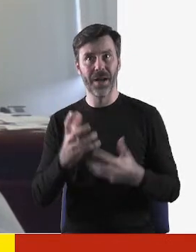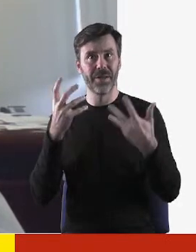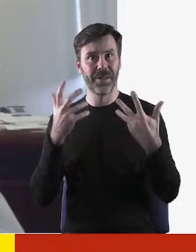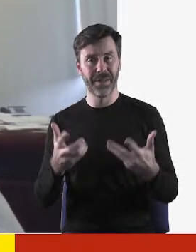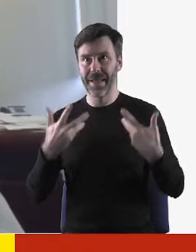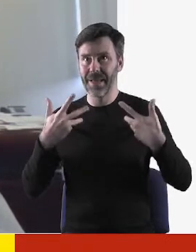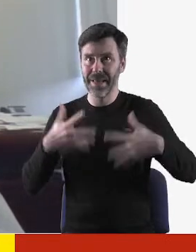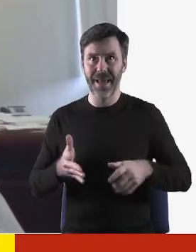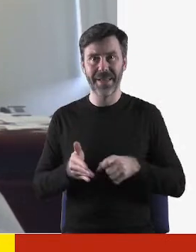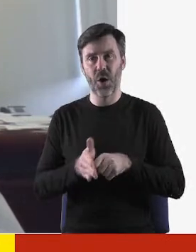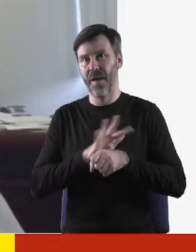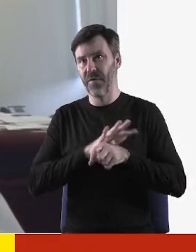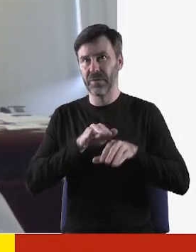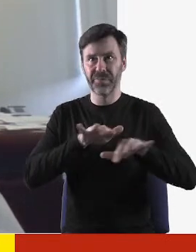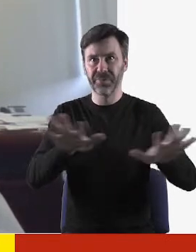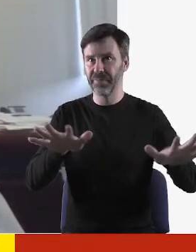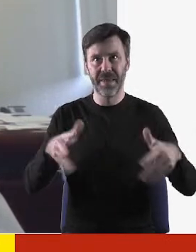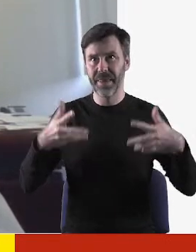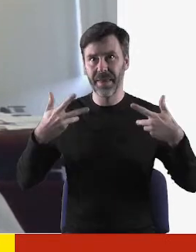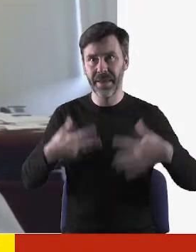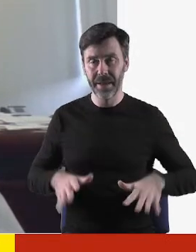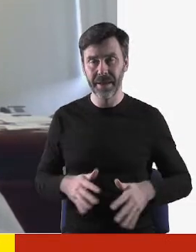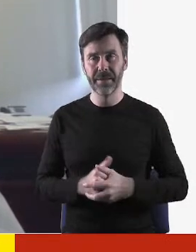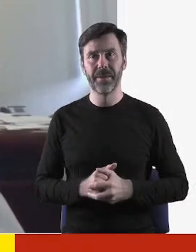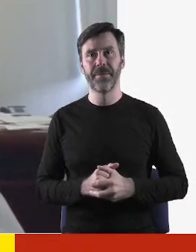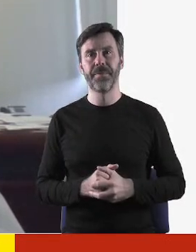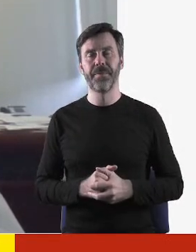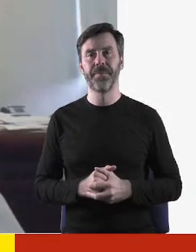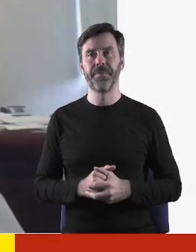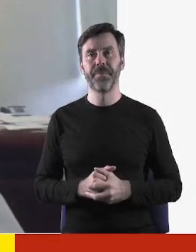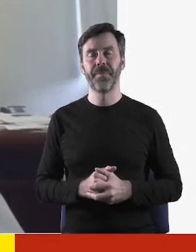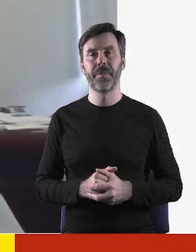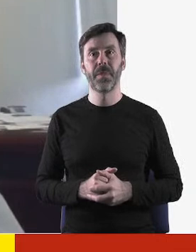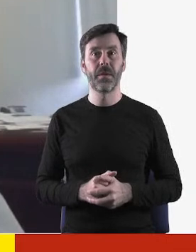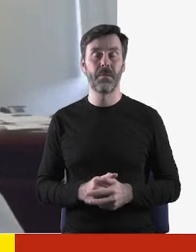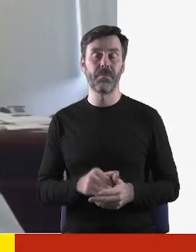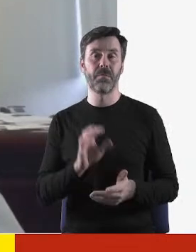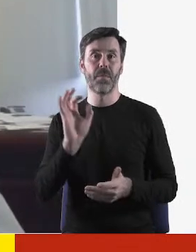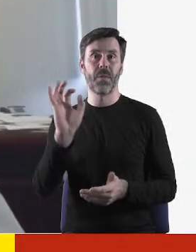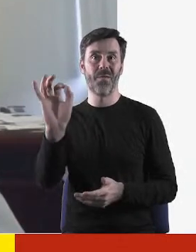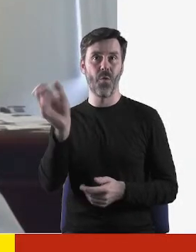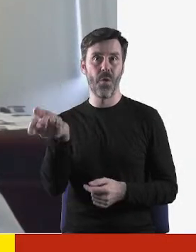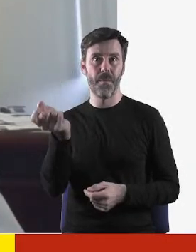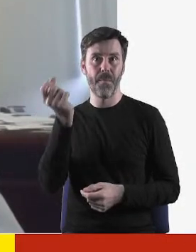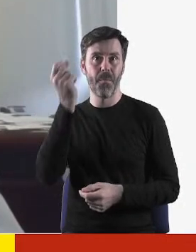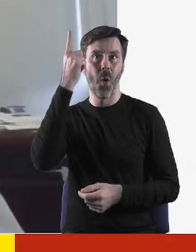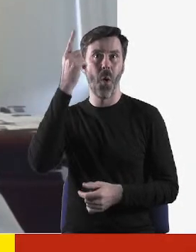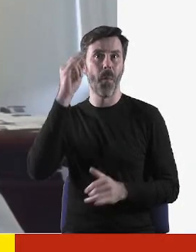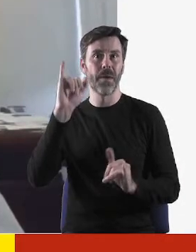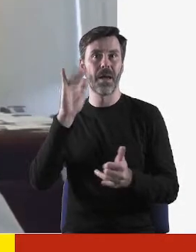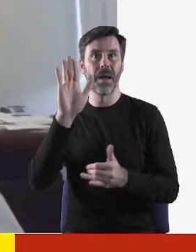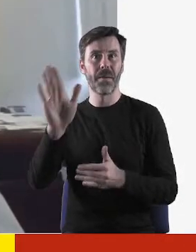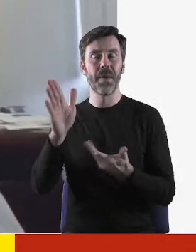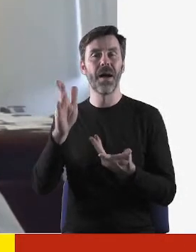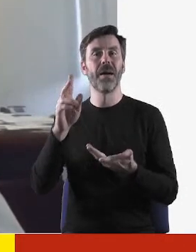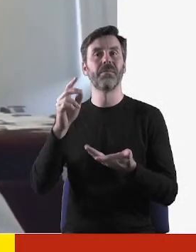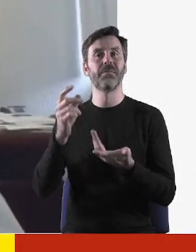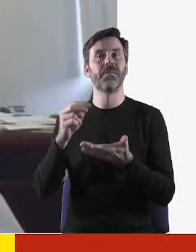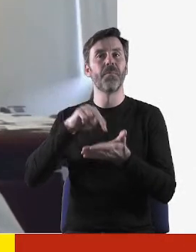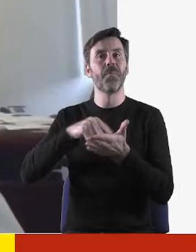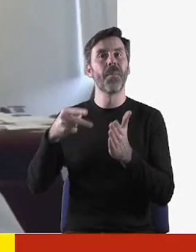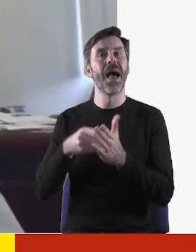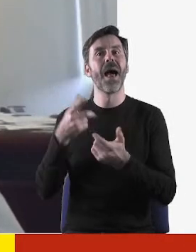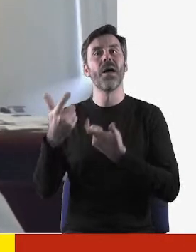epidemii. A więc zachęcam tutaj do kreatywności pana radnego. We